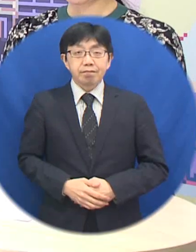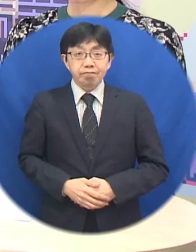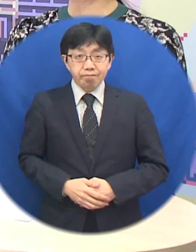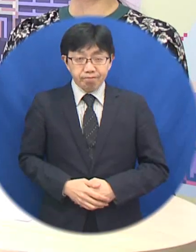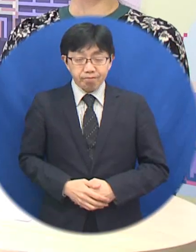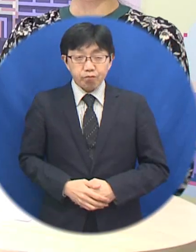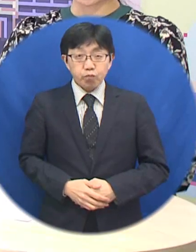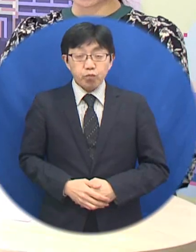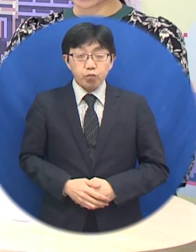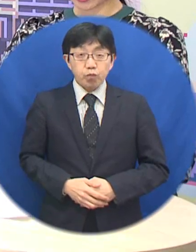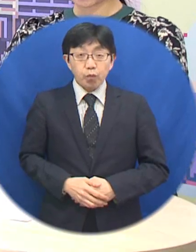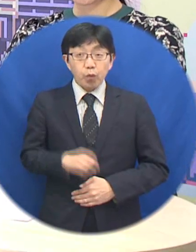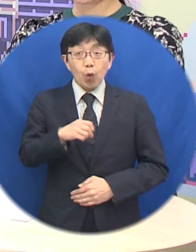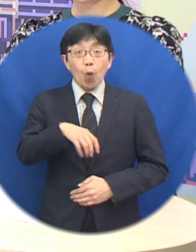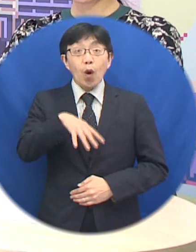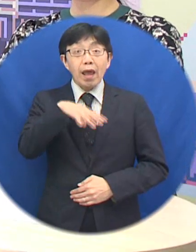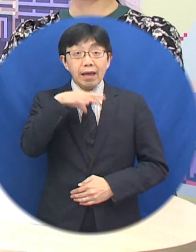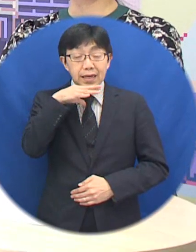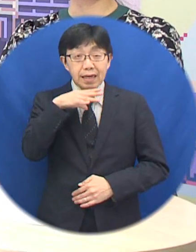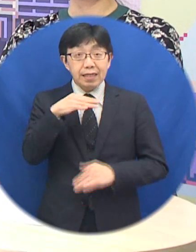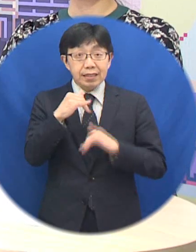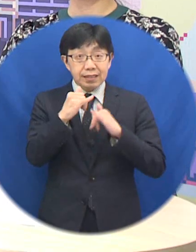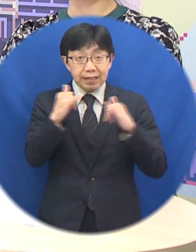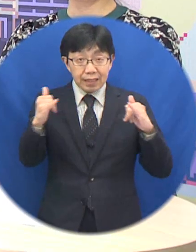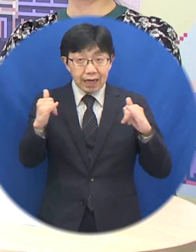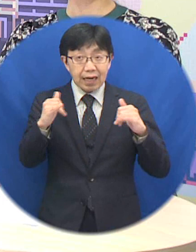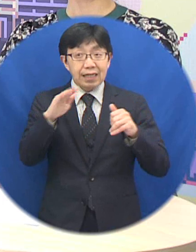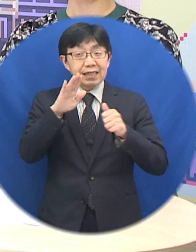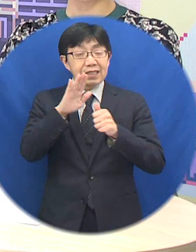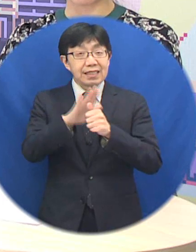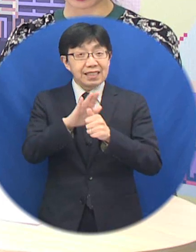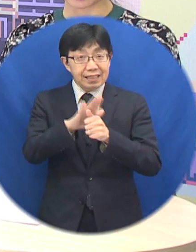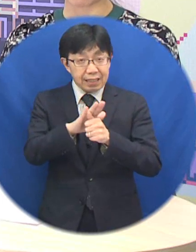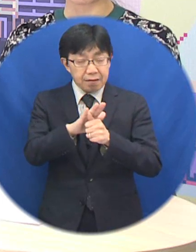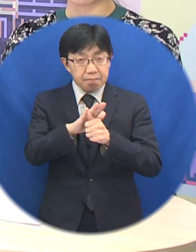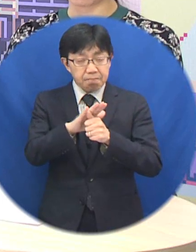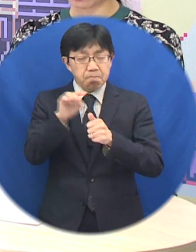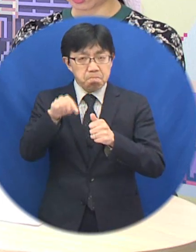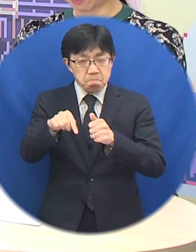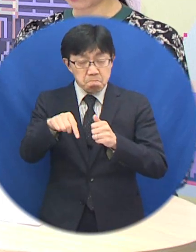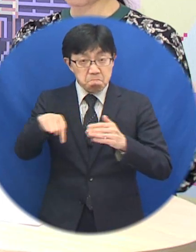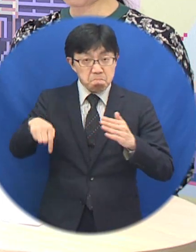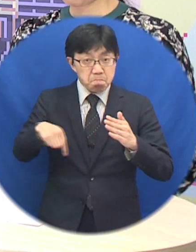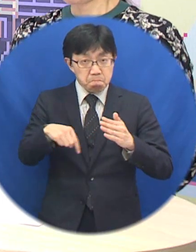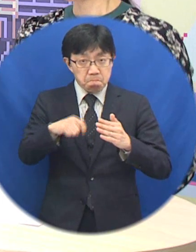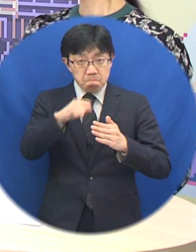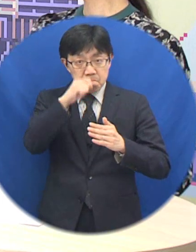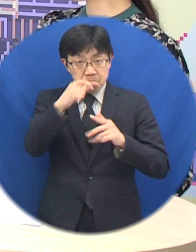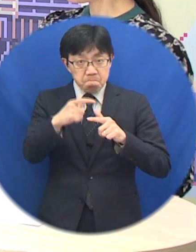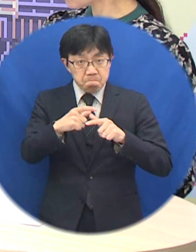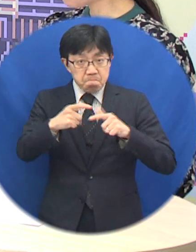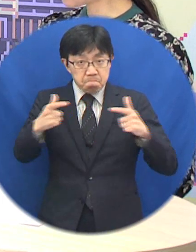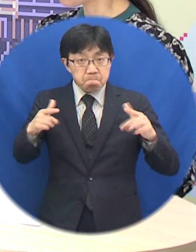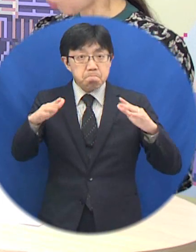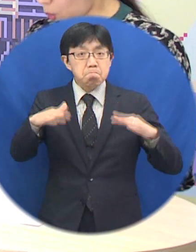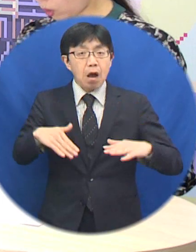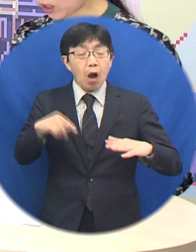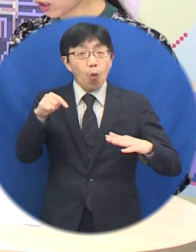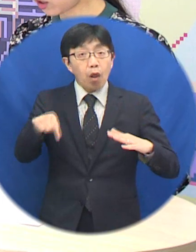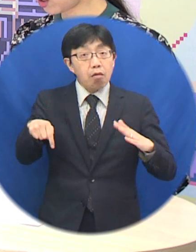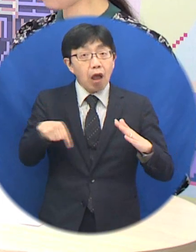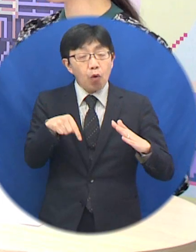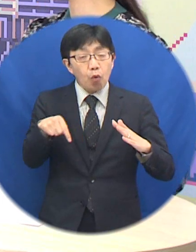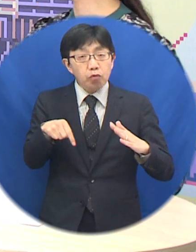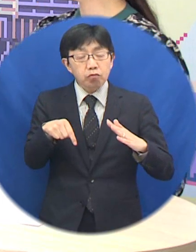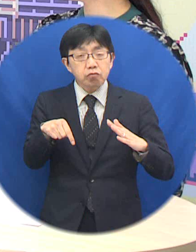まずは高齢者支援拡充の概要について伺っていきます。今年度改めてこの高齢